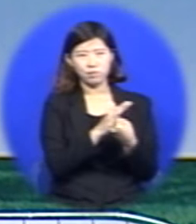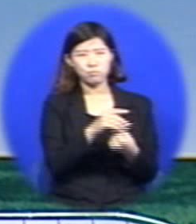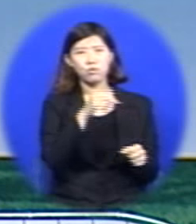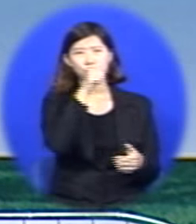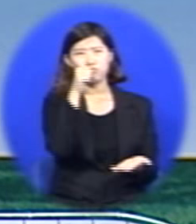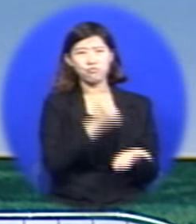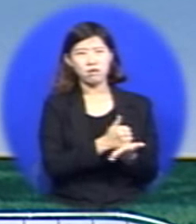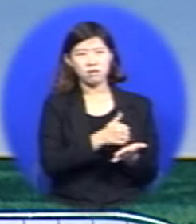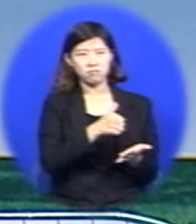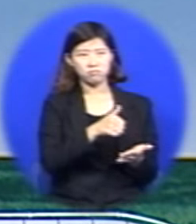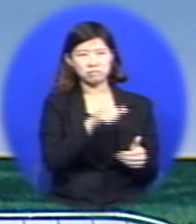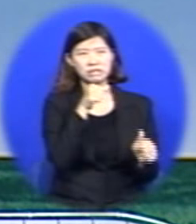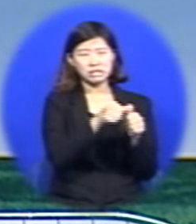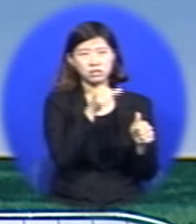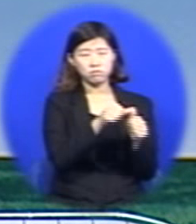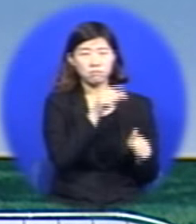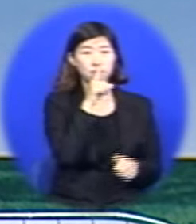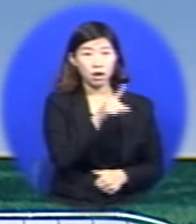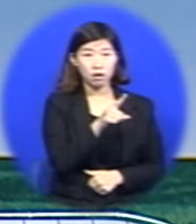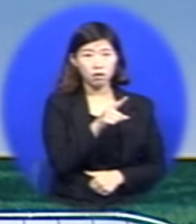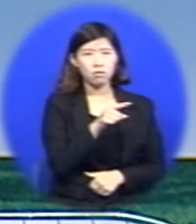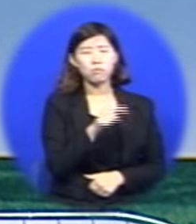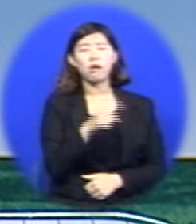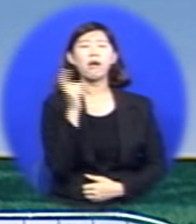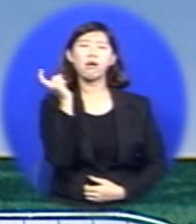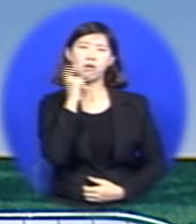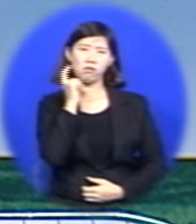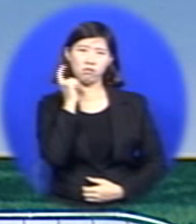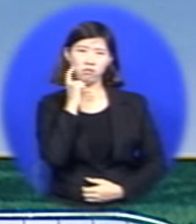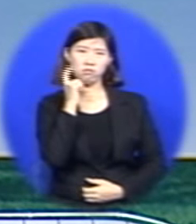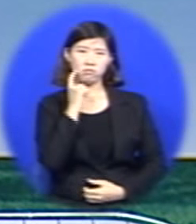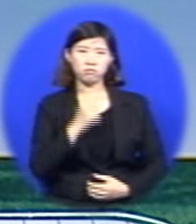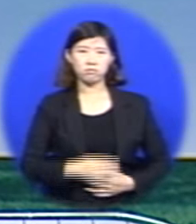지적한다고 말하는 것은 그것은 거짓 사랑인 것입니다.